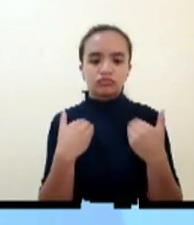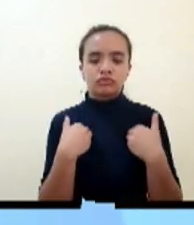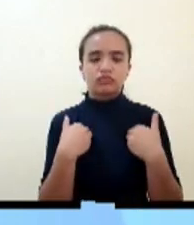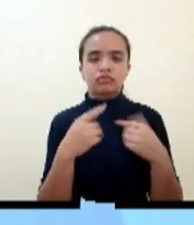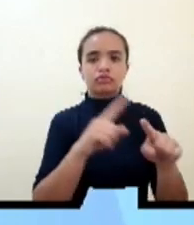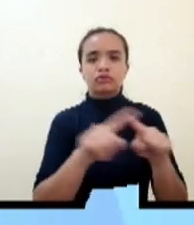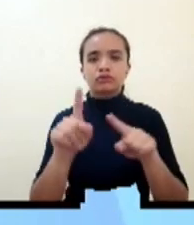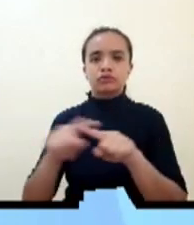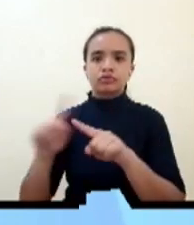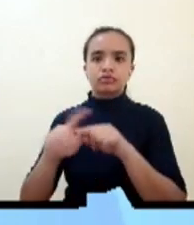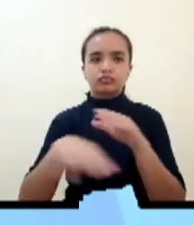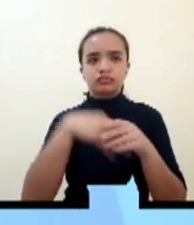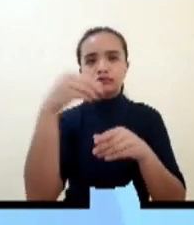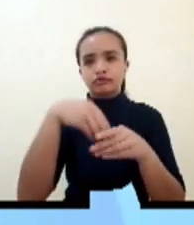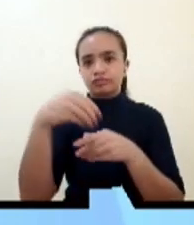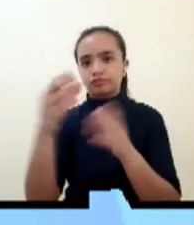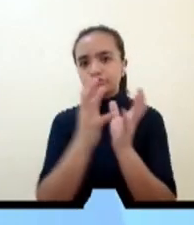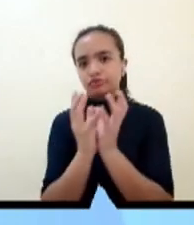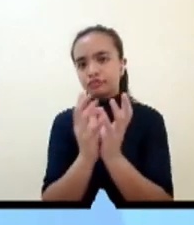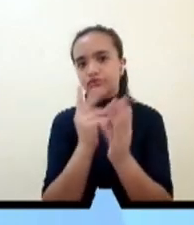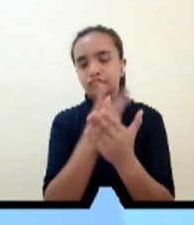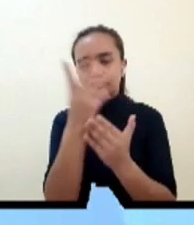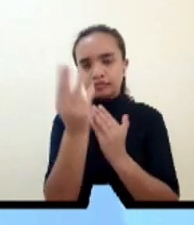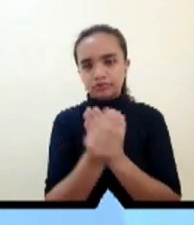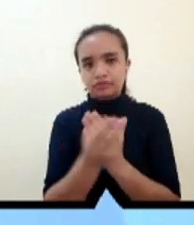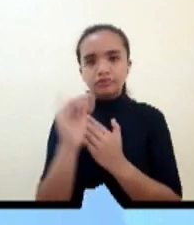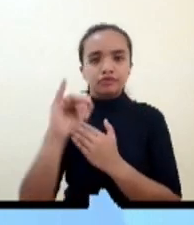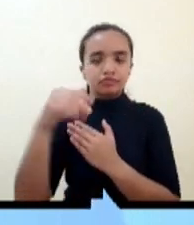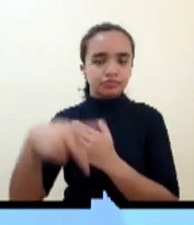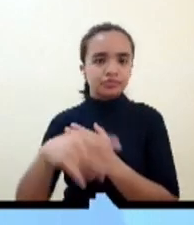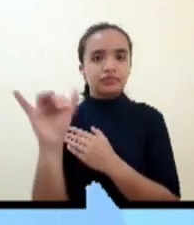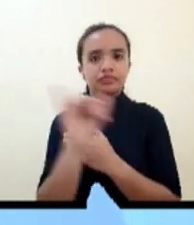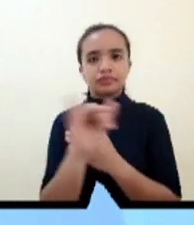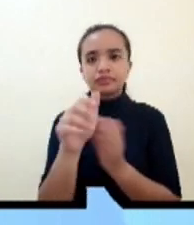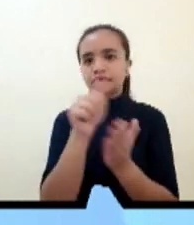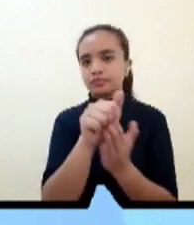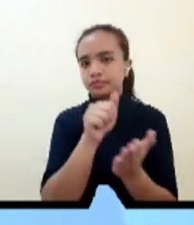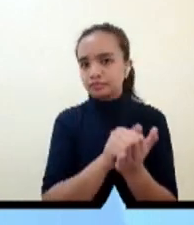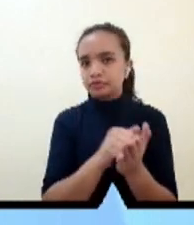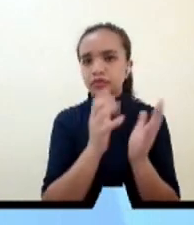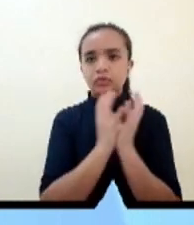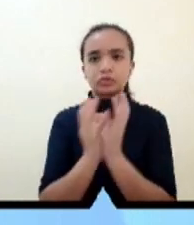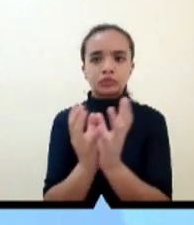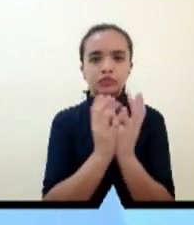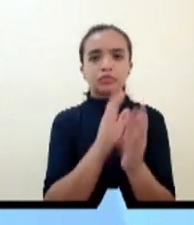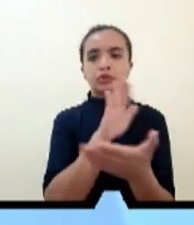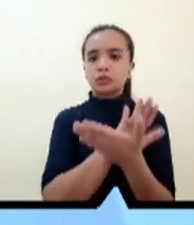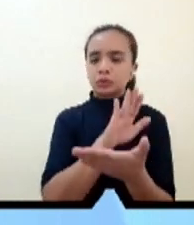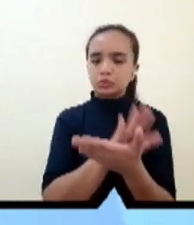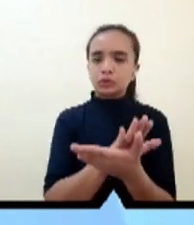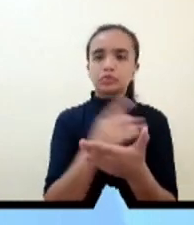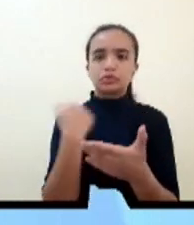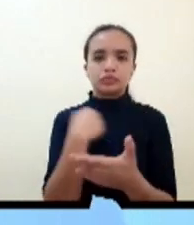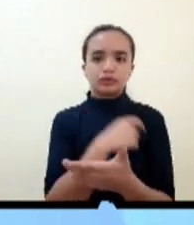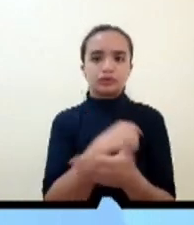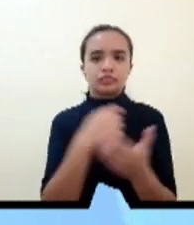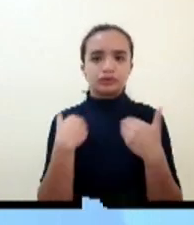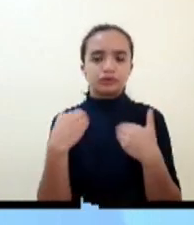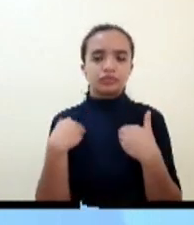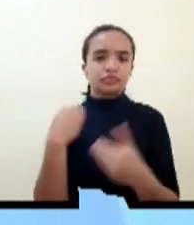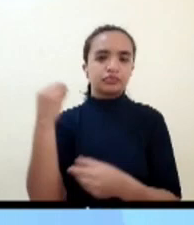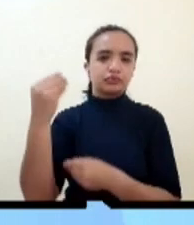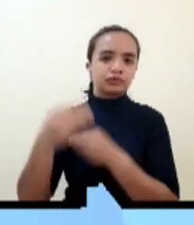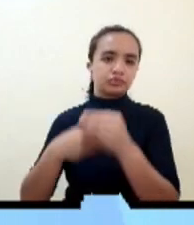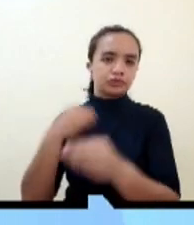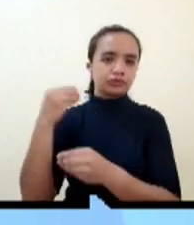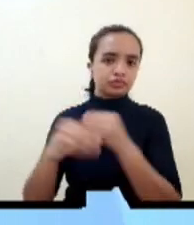programs na sa mga communities, no, indigenous communities or even academic communities, sa mga schools, no. We do some heritage education